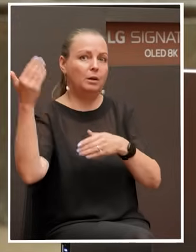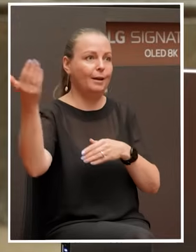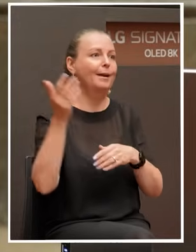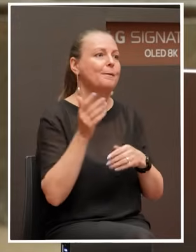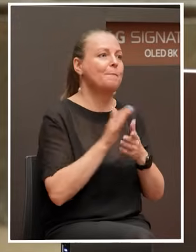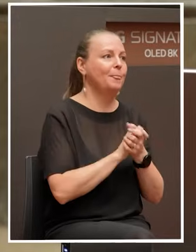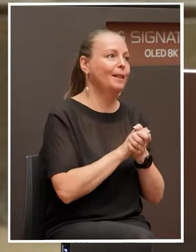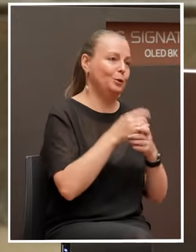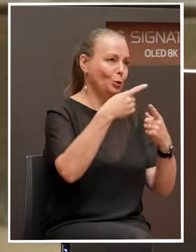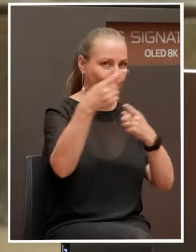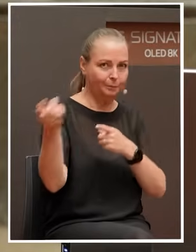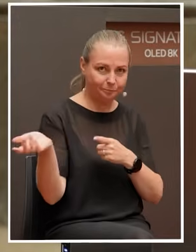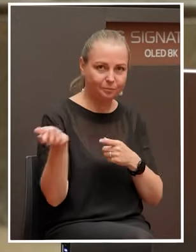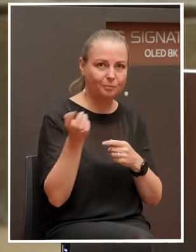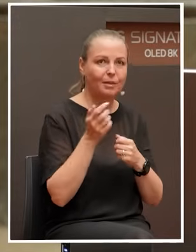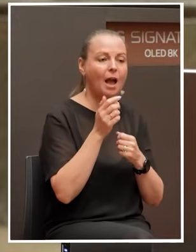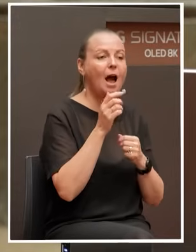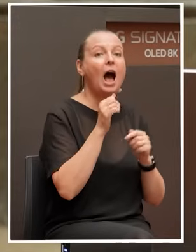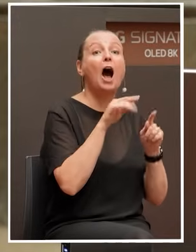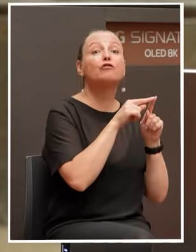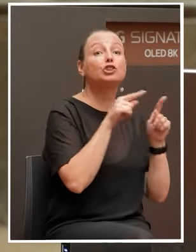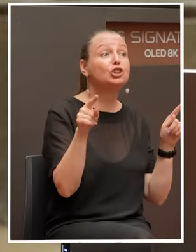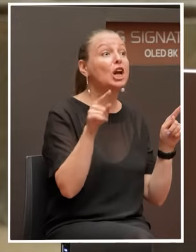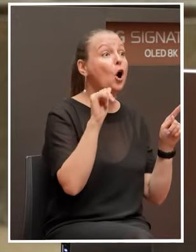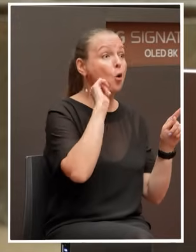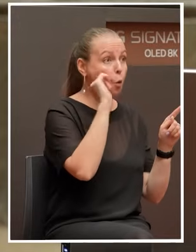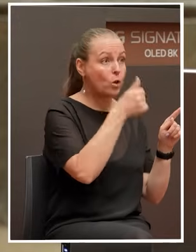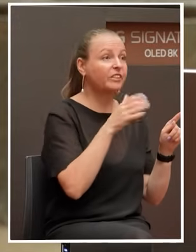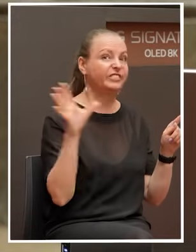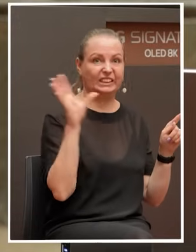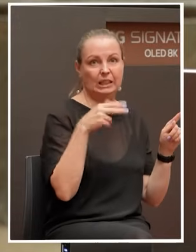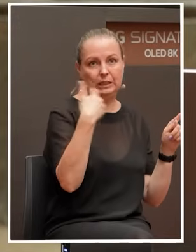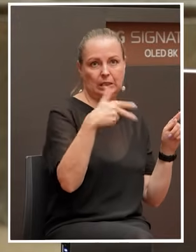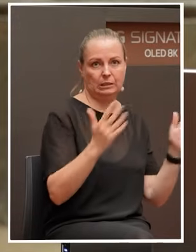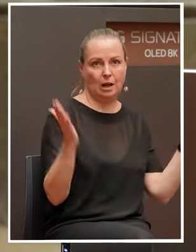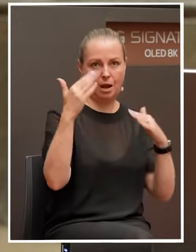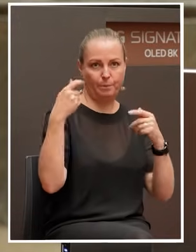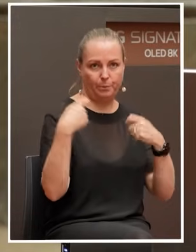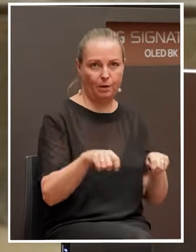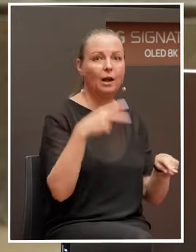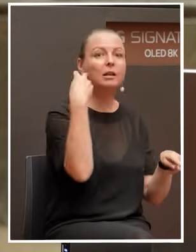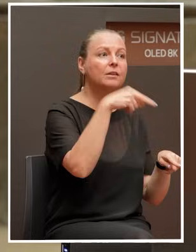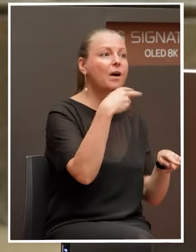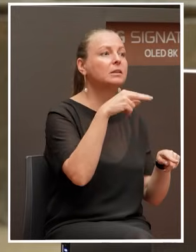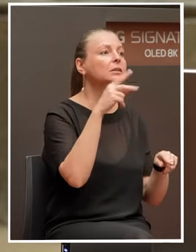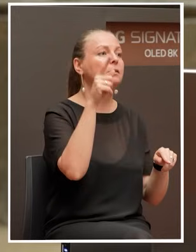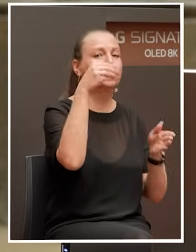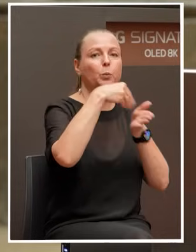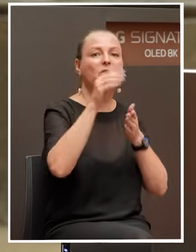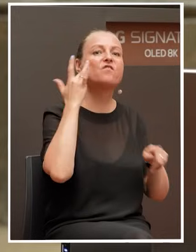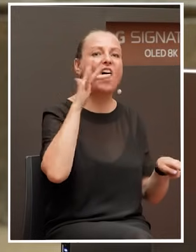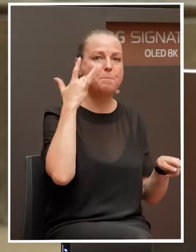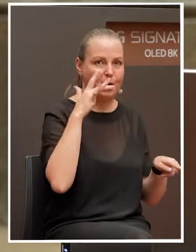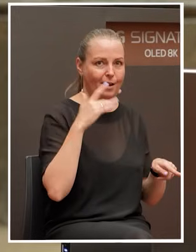поклонниками Моне. А в течение года все 30 разошлись. Причем, по-моему, 20 из них отправилось в Америку, к